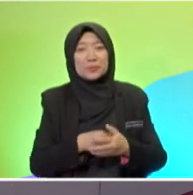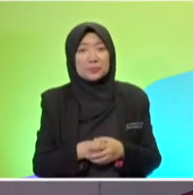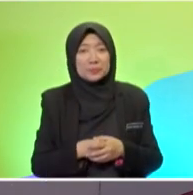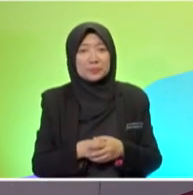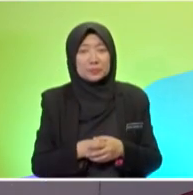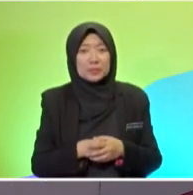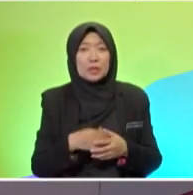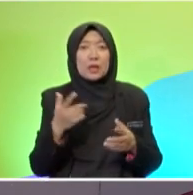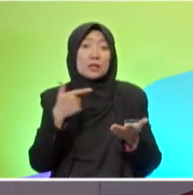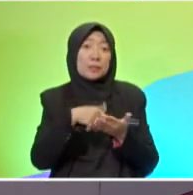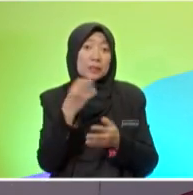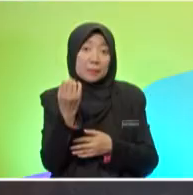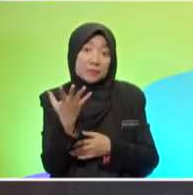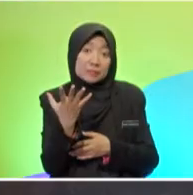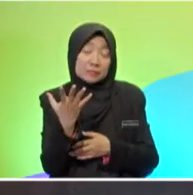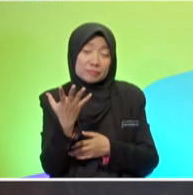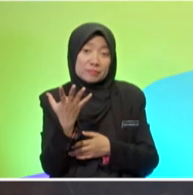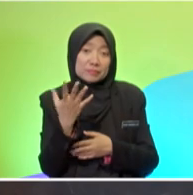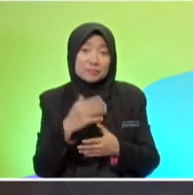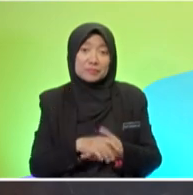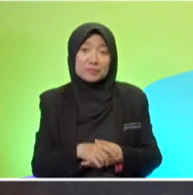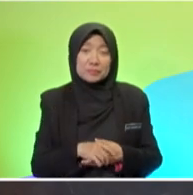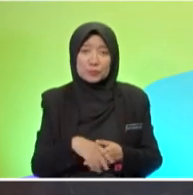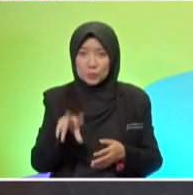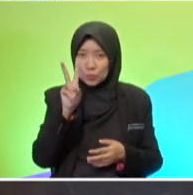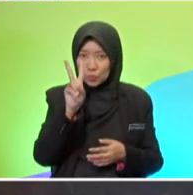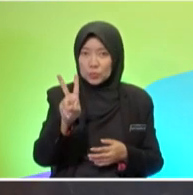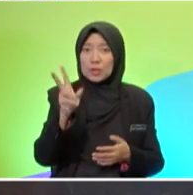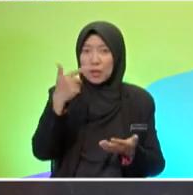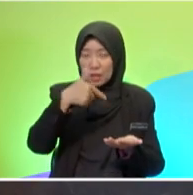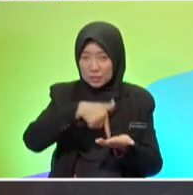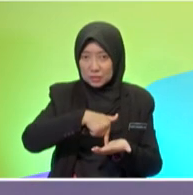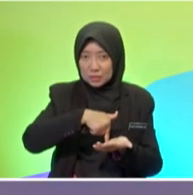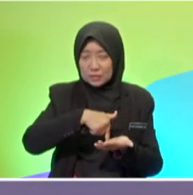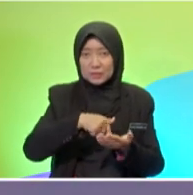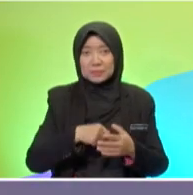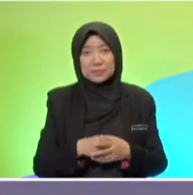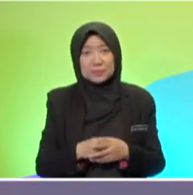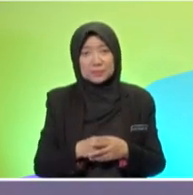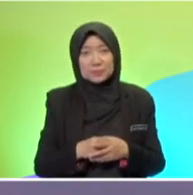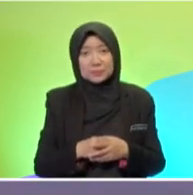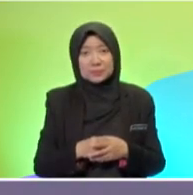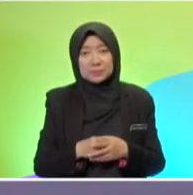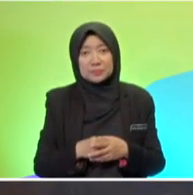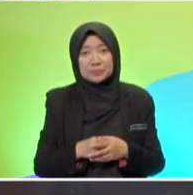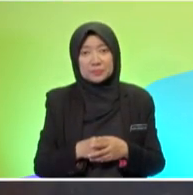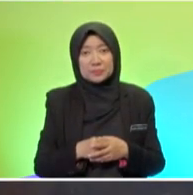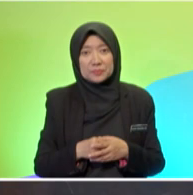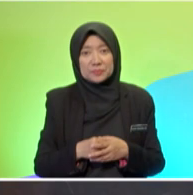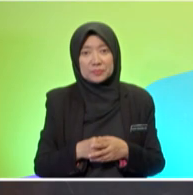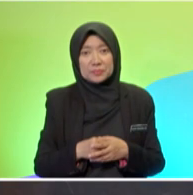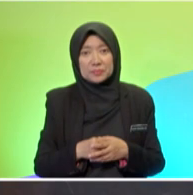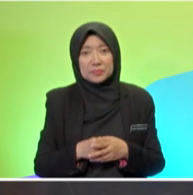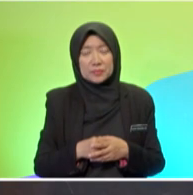Cepat. Tinggal lagi berapa ya? Tinggal lagi dua. Alamak, ini macam... Kenapa